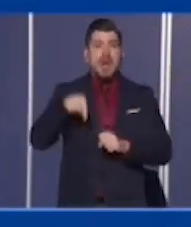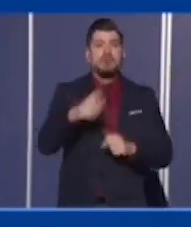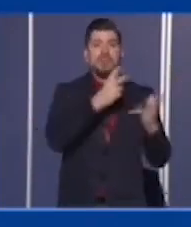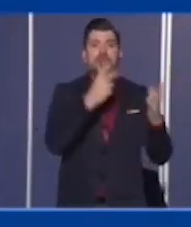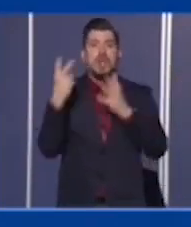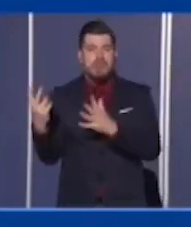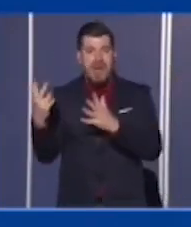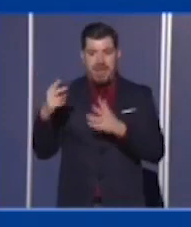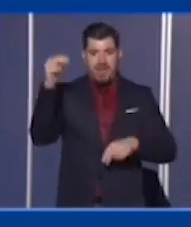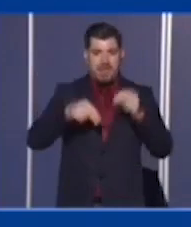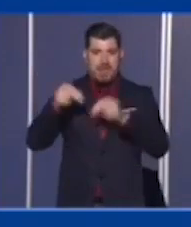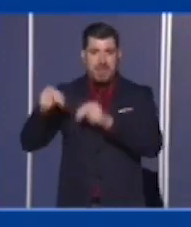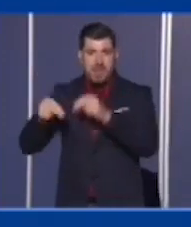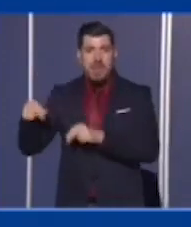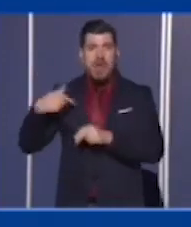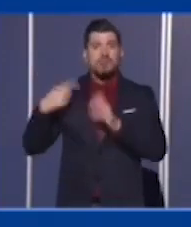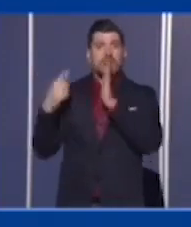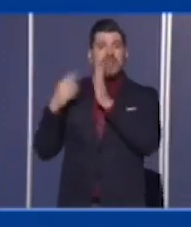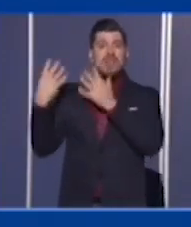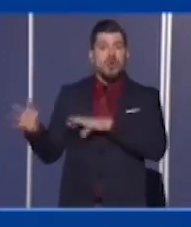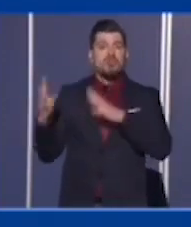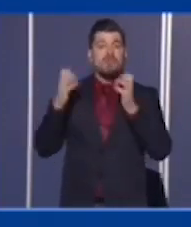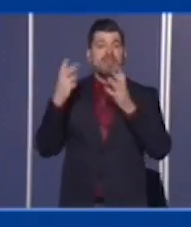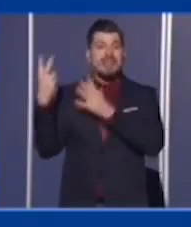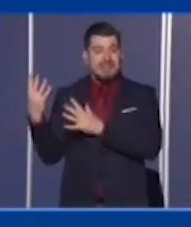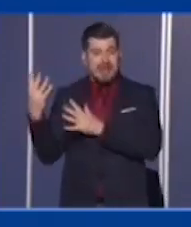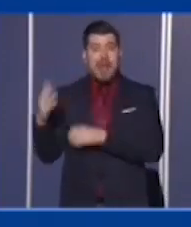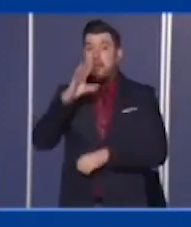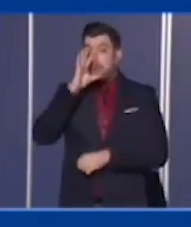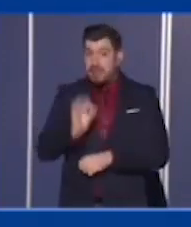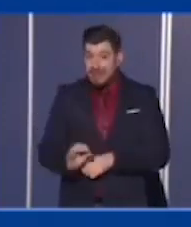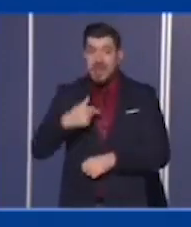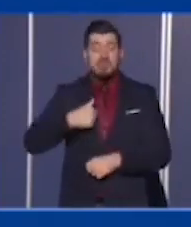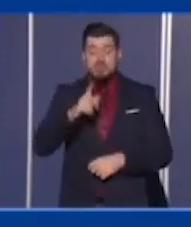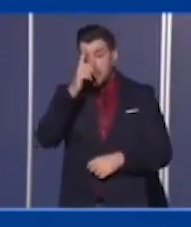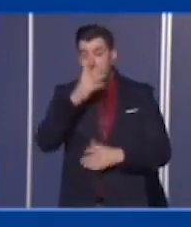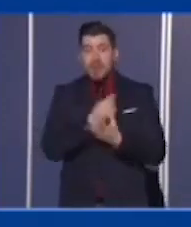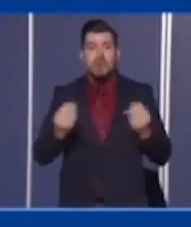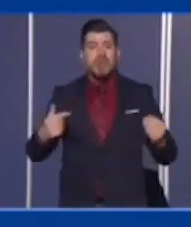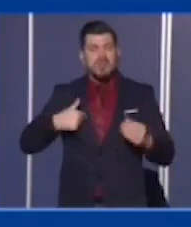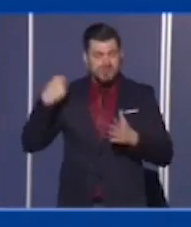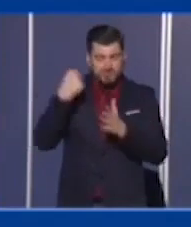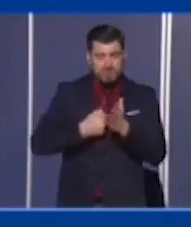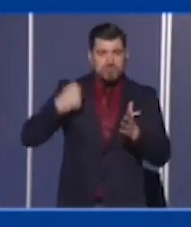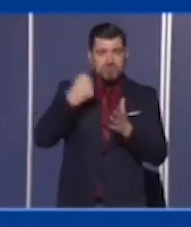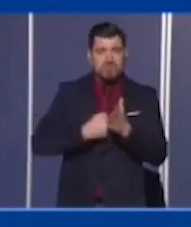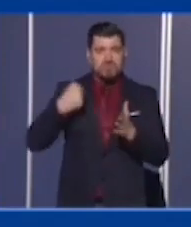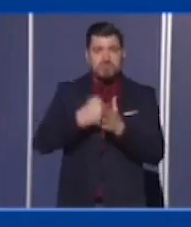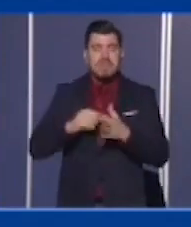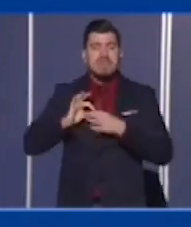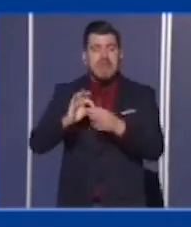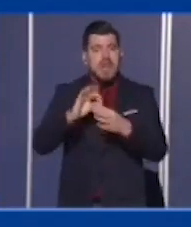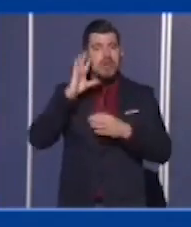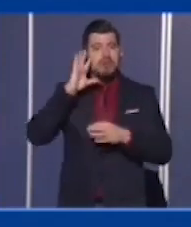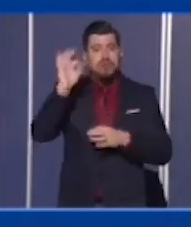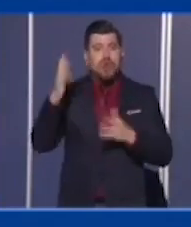από το 1974. Για τέτοιες πολιτικές είμαστε περήφανοι και αγωνιζόμαστε όλες και όλοι κάτω από την